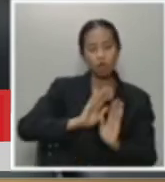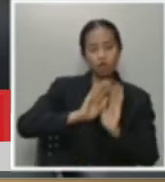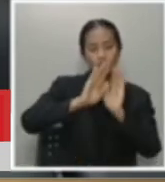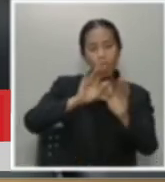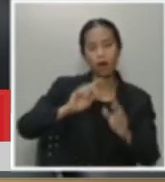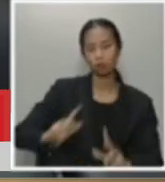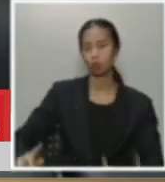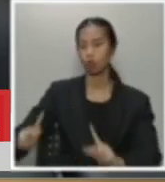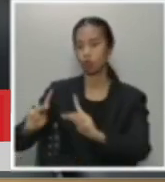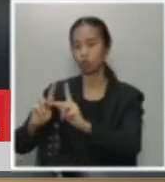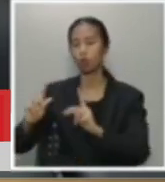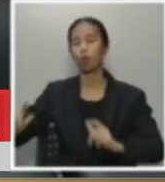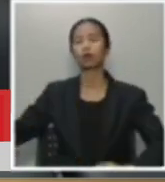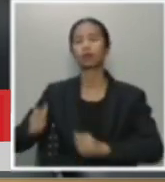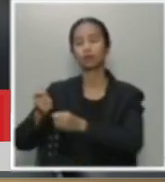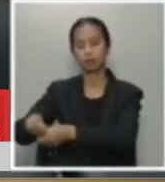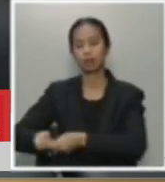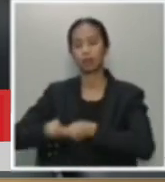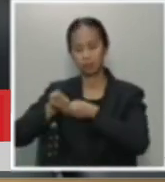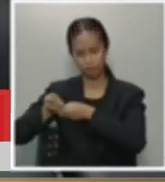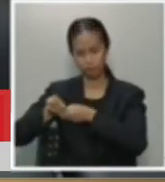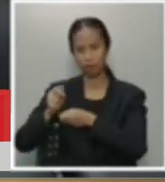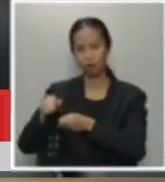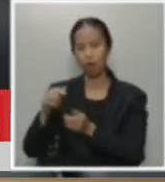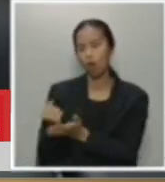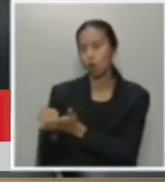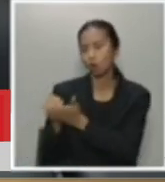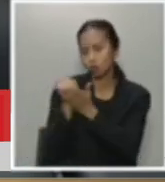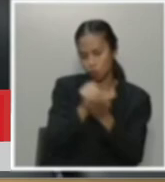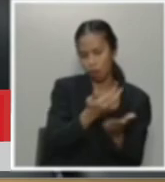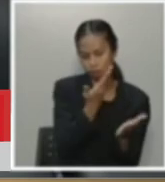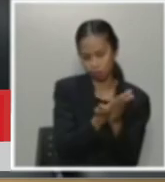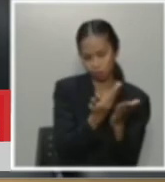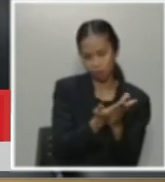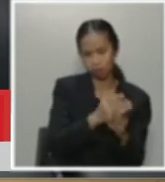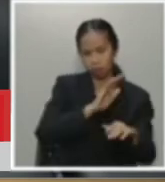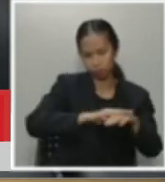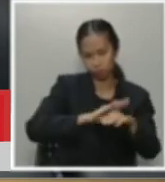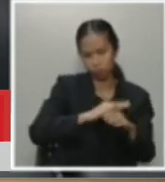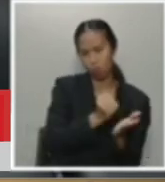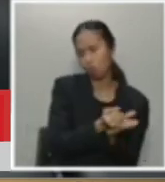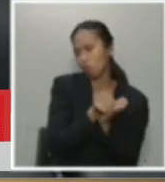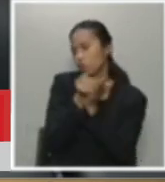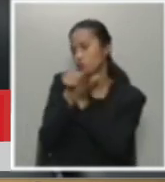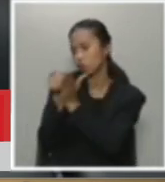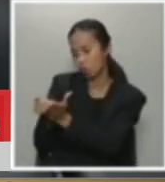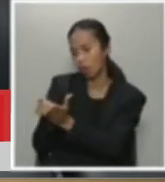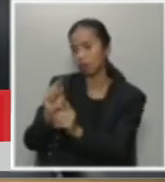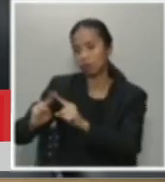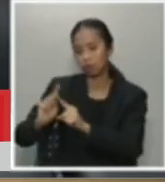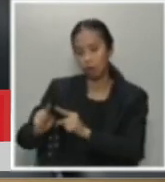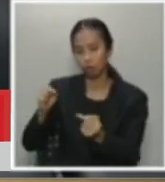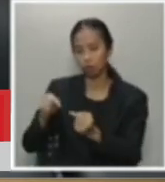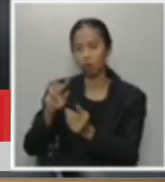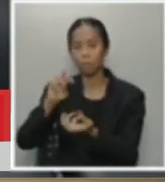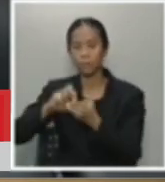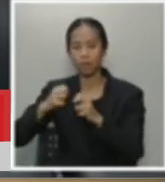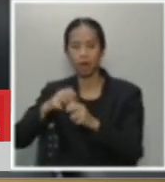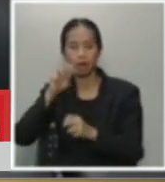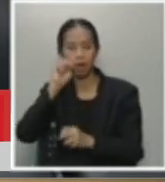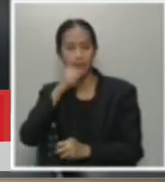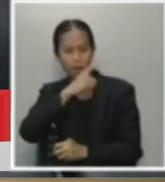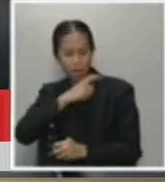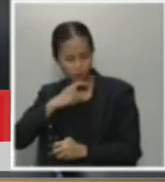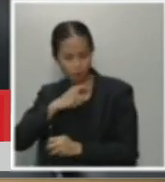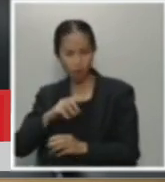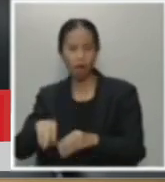งเกษตรและสหกรณ์ค่ะให้ช่วยเร่งรัดเงินช่วยเหลือในเรื่องของภัยแล้งและปัจจัยการผลิตให้เกษตรกร